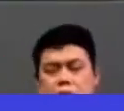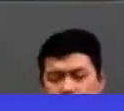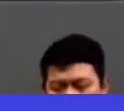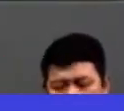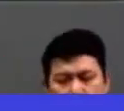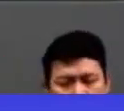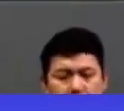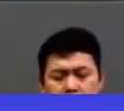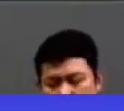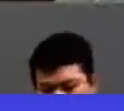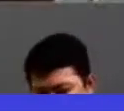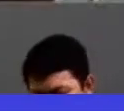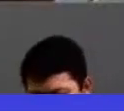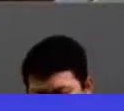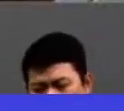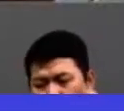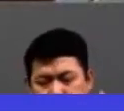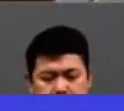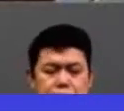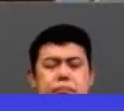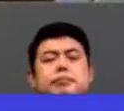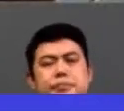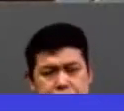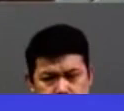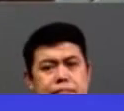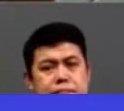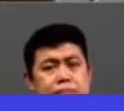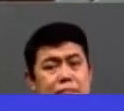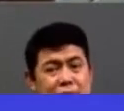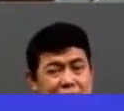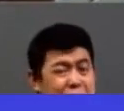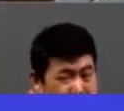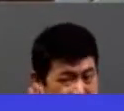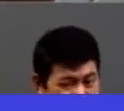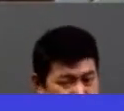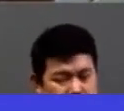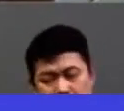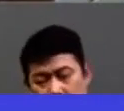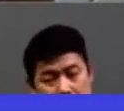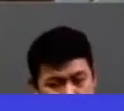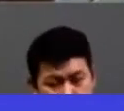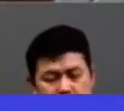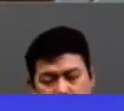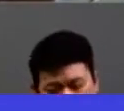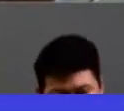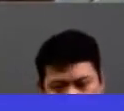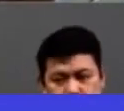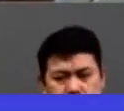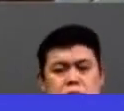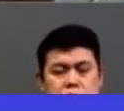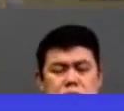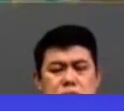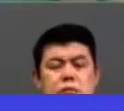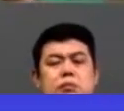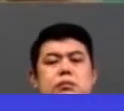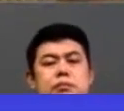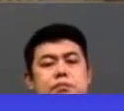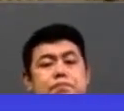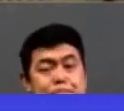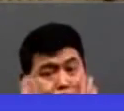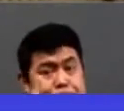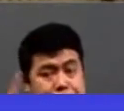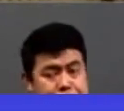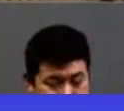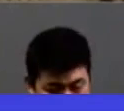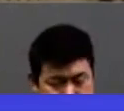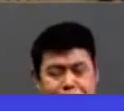นนะคะก็คือไม่เยอะใช้ไม่เยอะก็คือใช้ได้ทั้งระบบตอนนี้ก็เป็น Android กับ iOS เนาะที่ก็คือ แต่ก่อนหน้านี้ผ